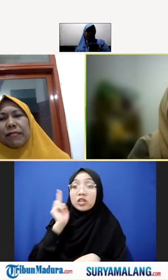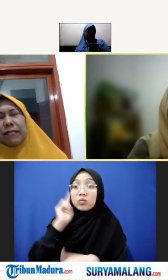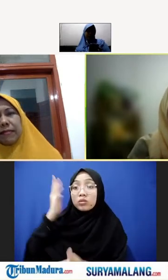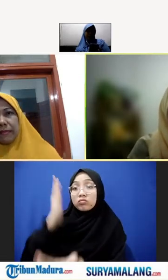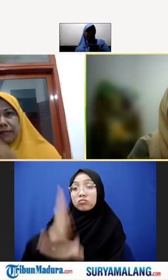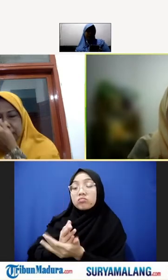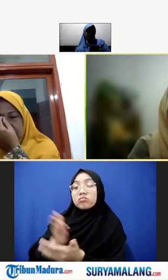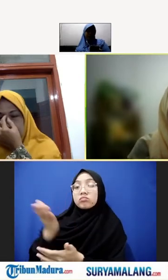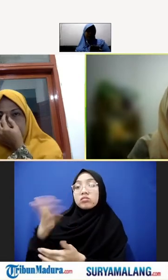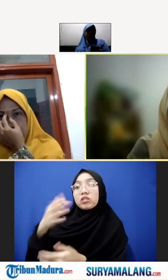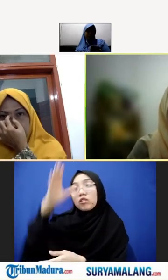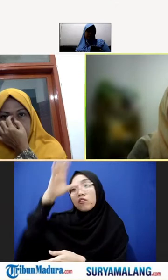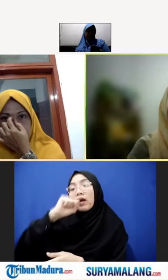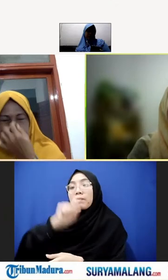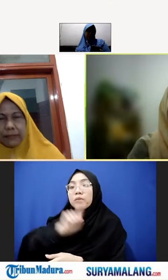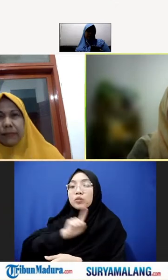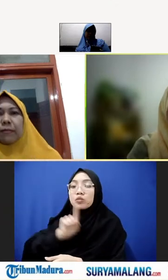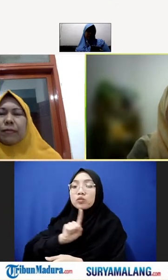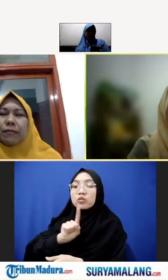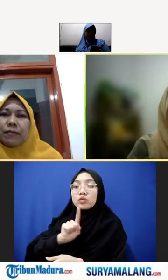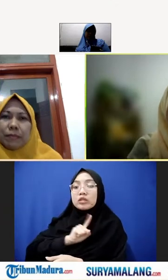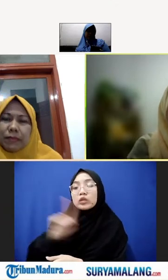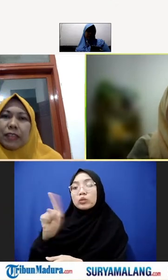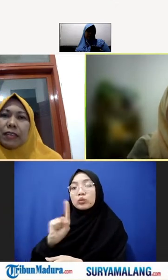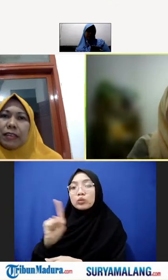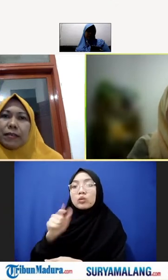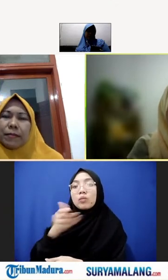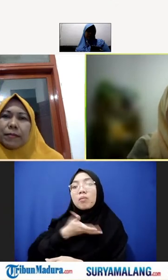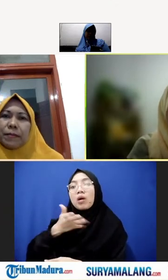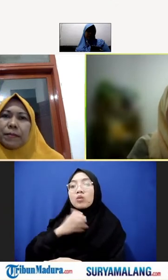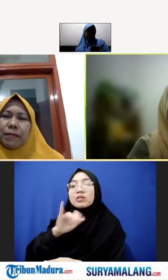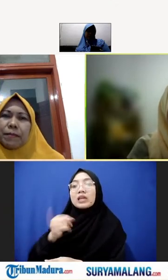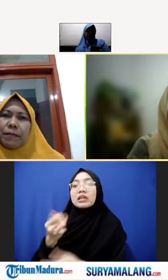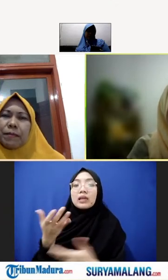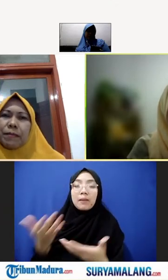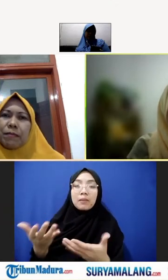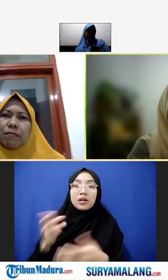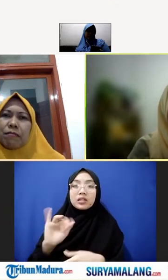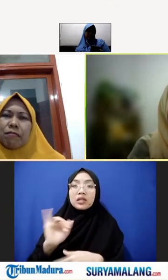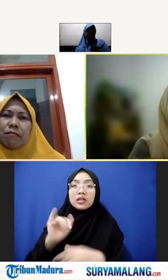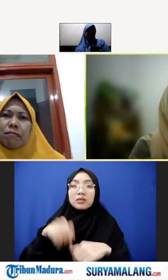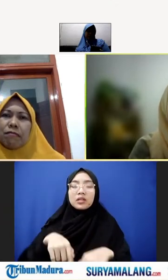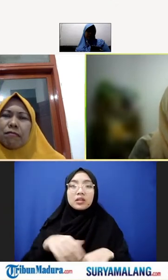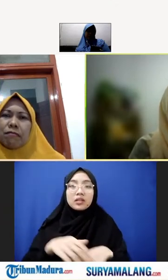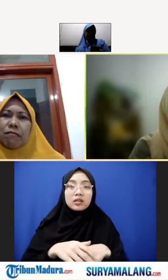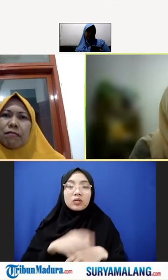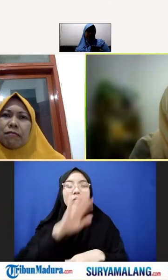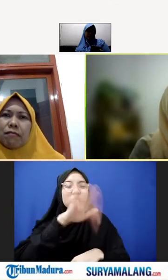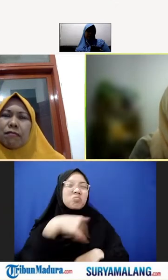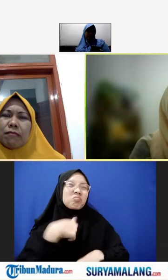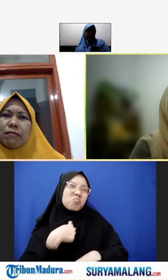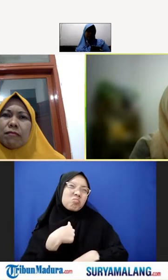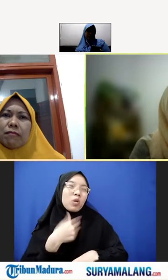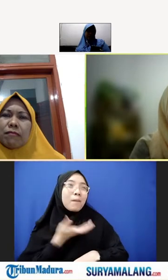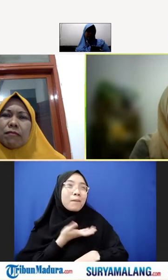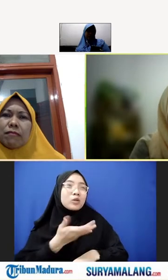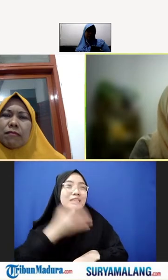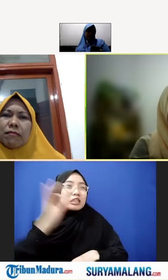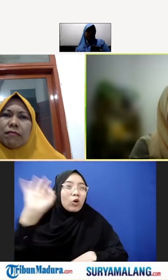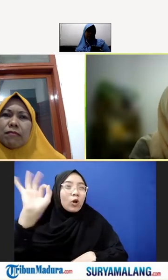tahu dulu ibu maunya jadi apa. Jangan kayak gini, oh aku pengen jadi orang tua yang